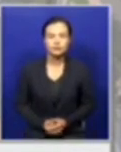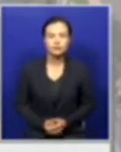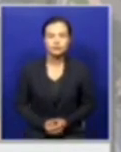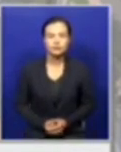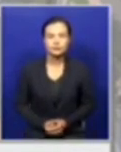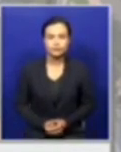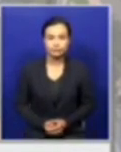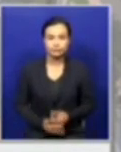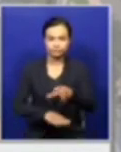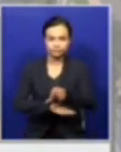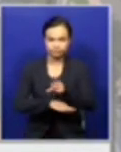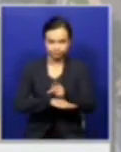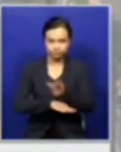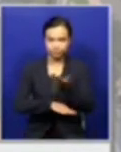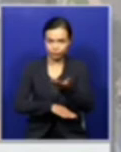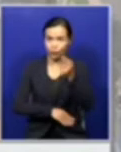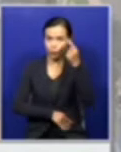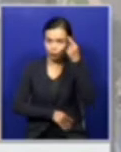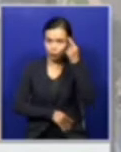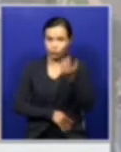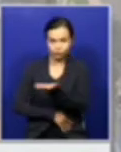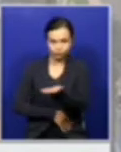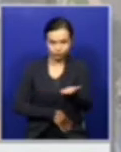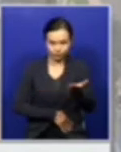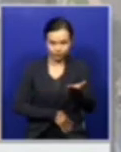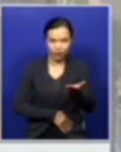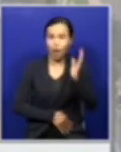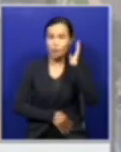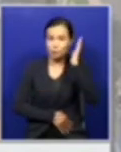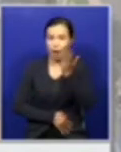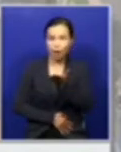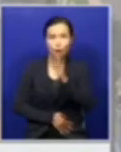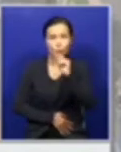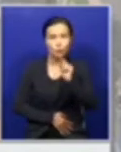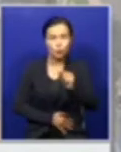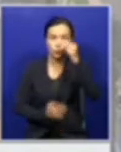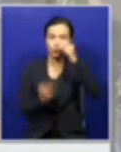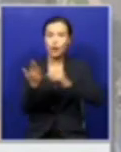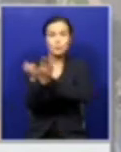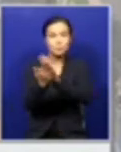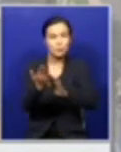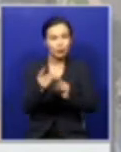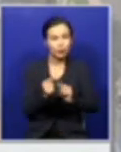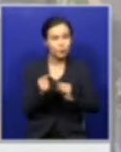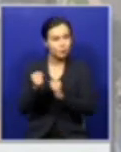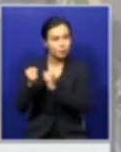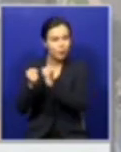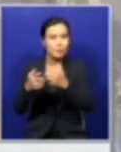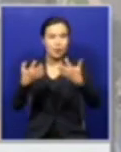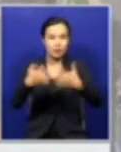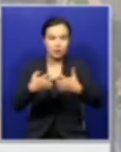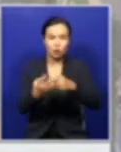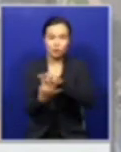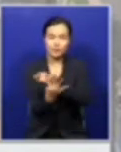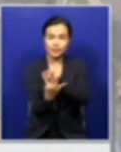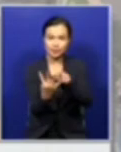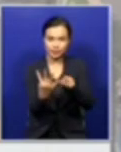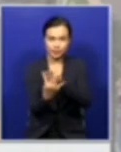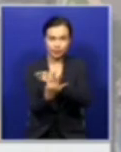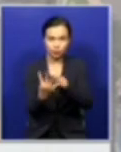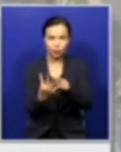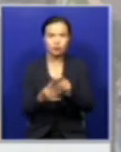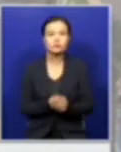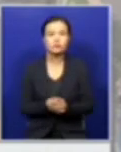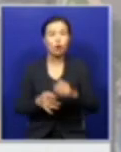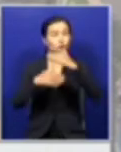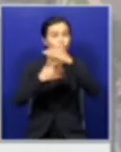ท่านประธานที่เคารพเป็นที่รู้กันนะคะหลายท่านได้อภิปรายไปแล้วว่าประเทศไทยขับเคลื่อนด้วยตัวเครื่องยนต์4ตัวเครื่องยนต์4ตัวนั้นก็คือการส่